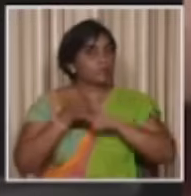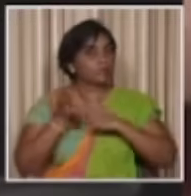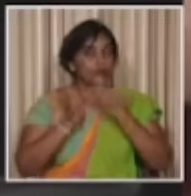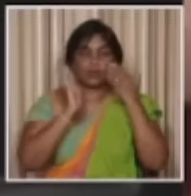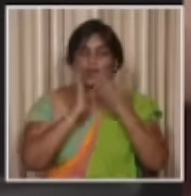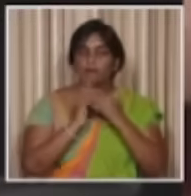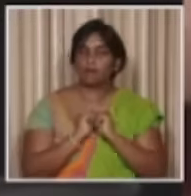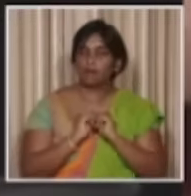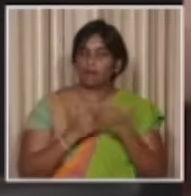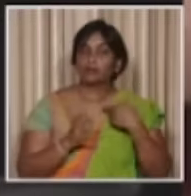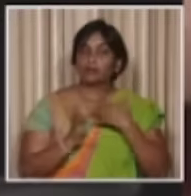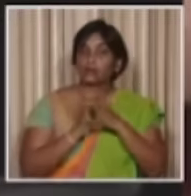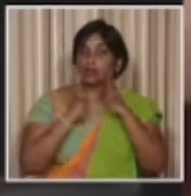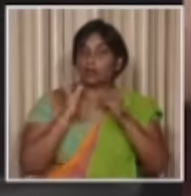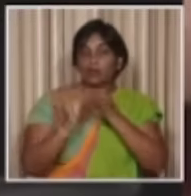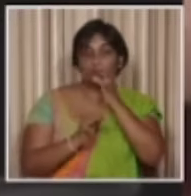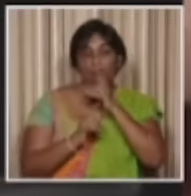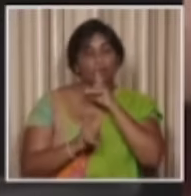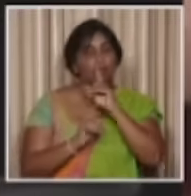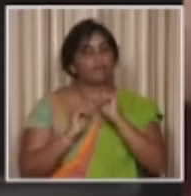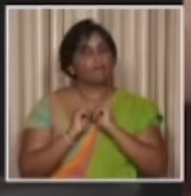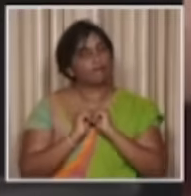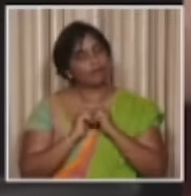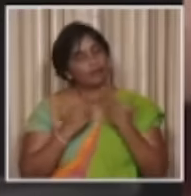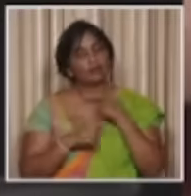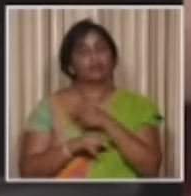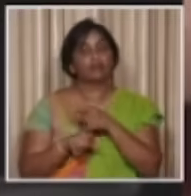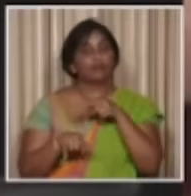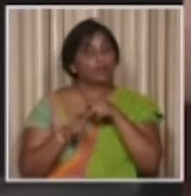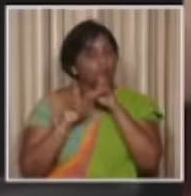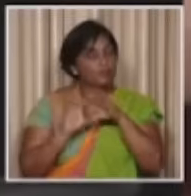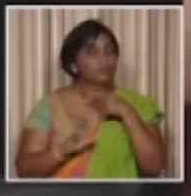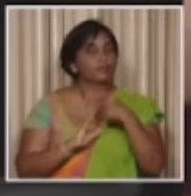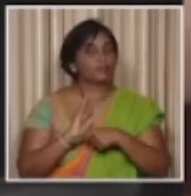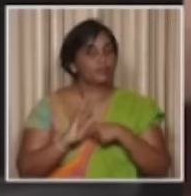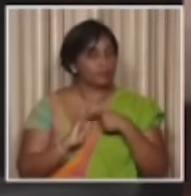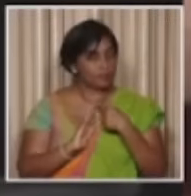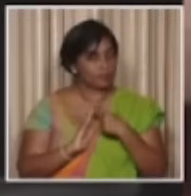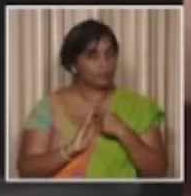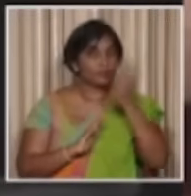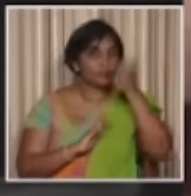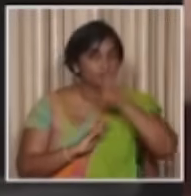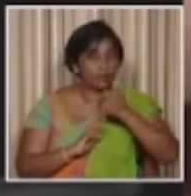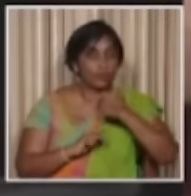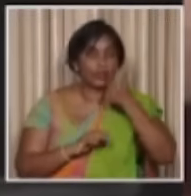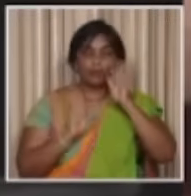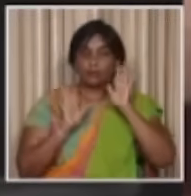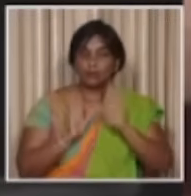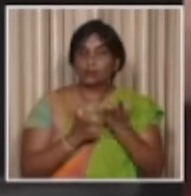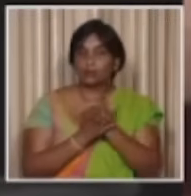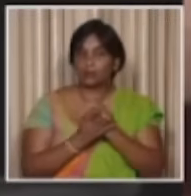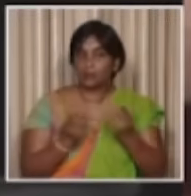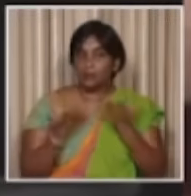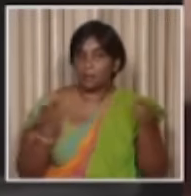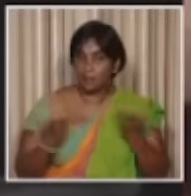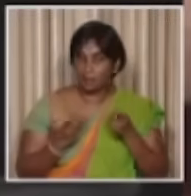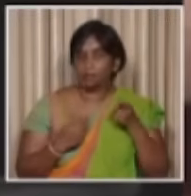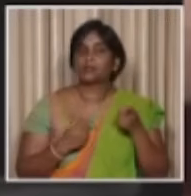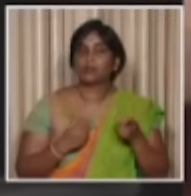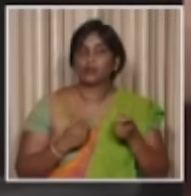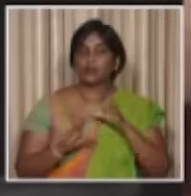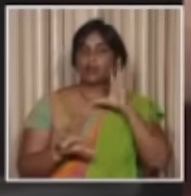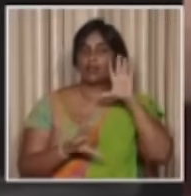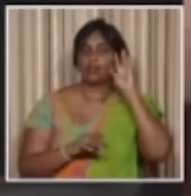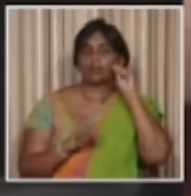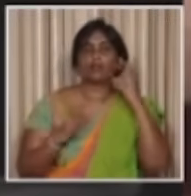කළත් වැඩක් නැහැ. කොච්චර සුරංගනා කතා කිව්වත් කමක් නැහැ. මේ රටේ වංචාව දූෂණය නැති කරන්න බැරි නම්